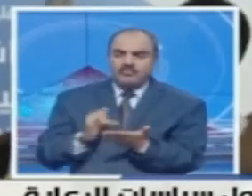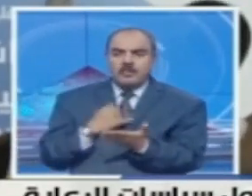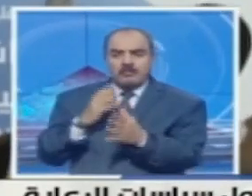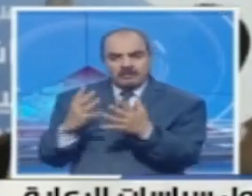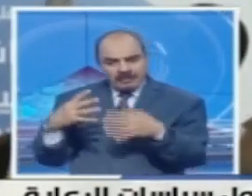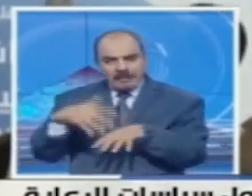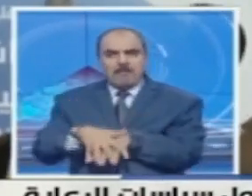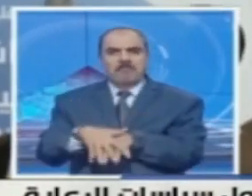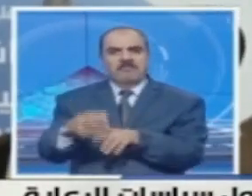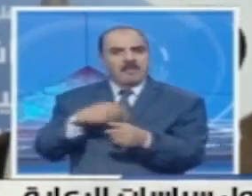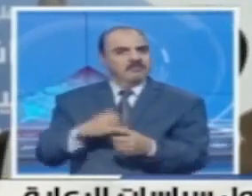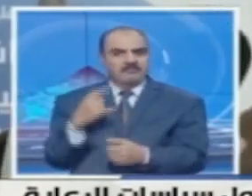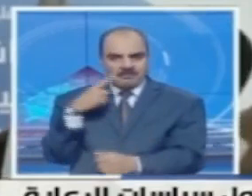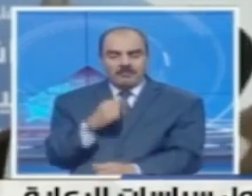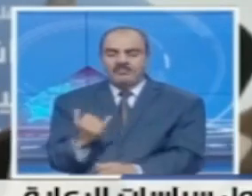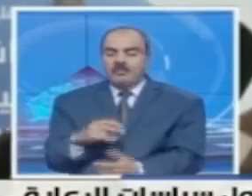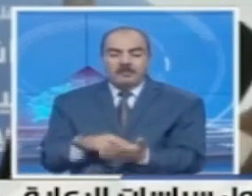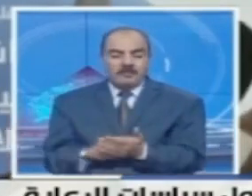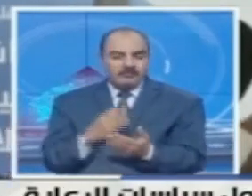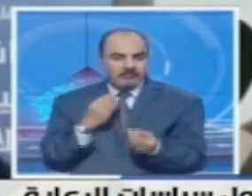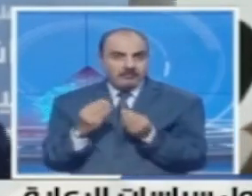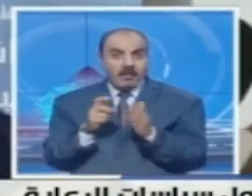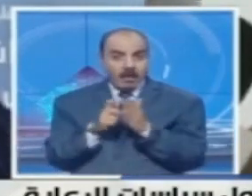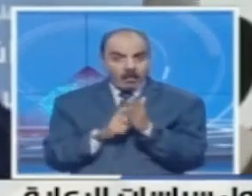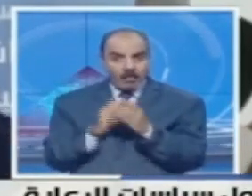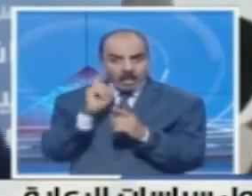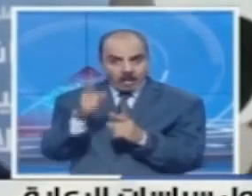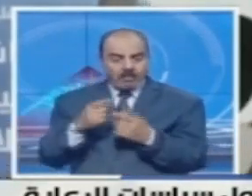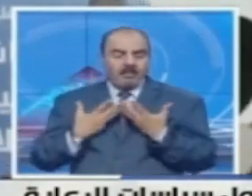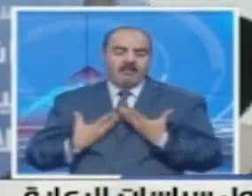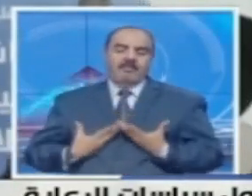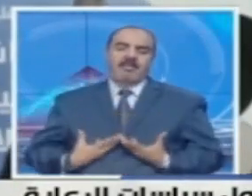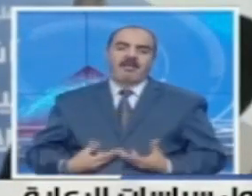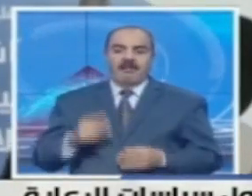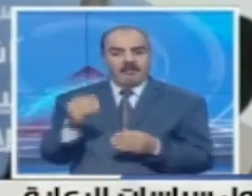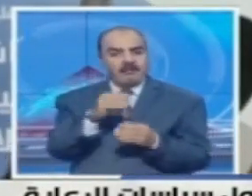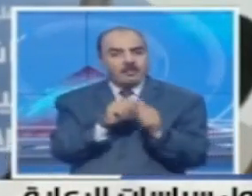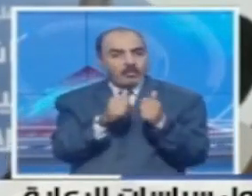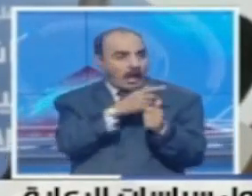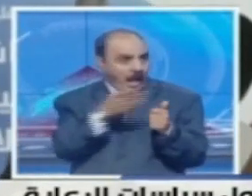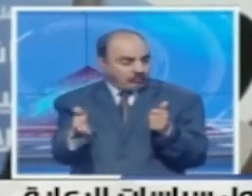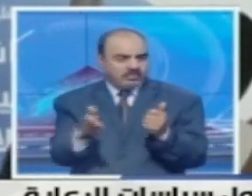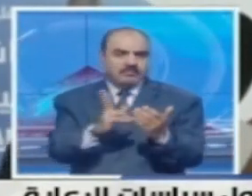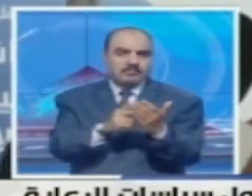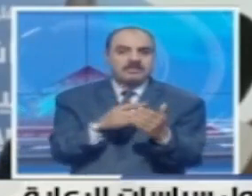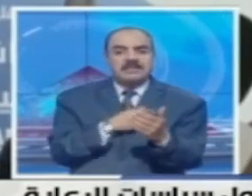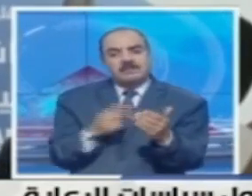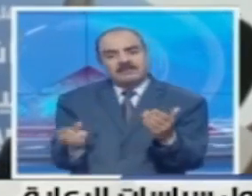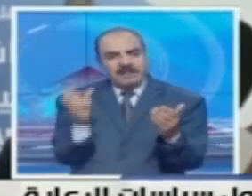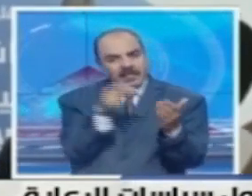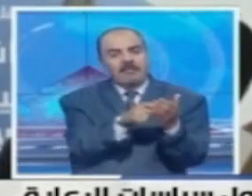الحياة بيبقى صعب جدا، وبالتالي لما يبقى القانون بيبين ويظهر لنا لكل الناس حقوق